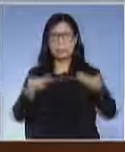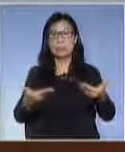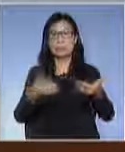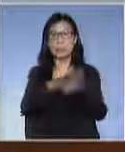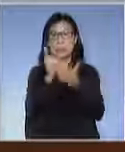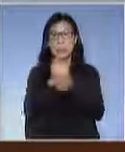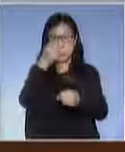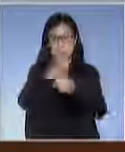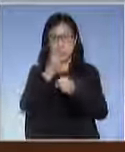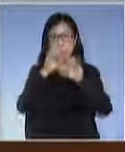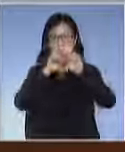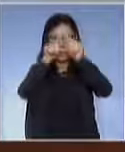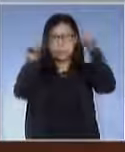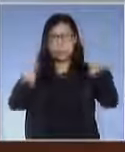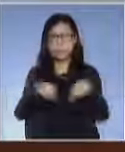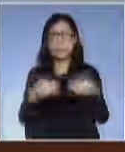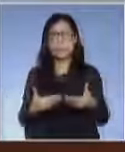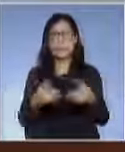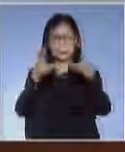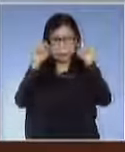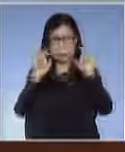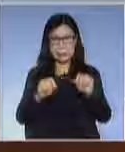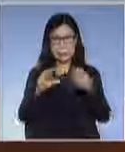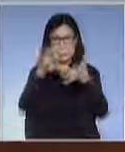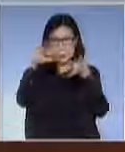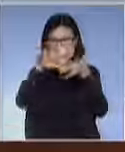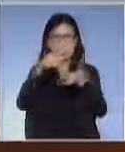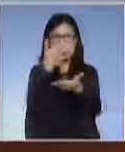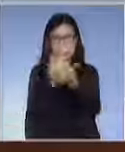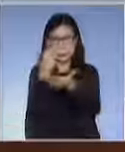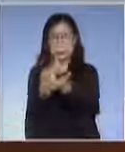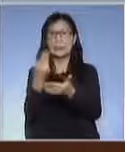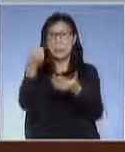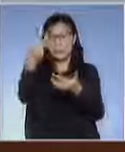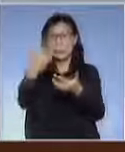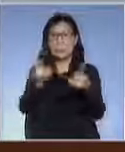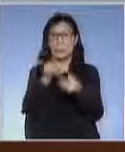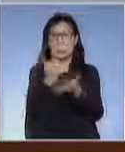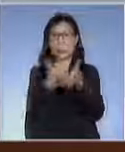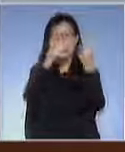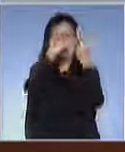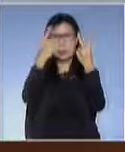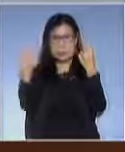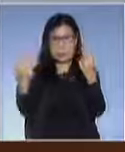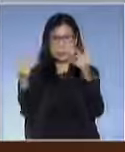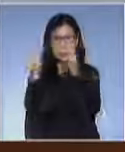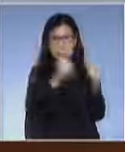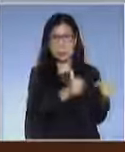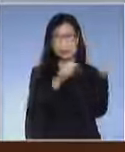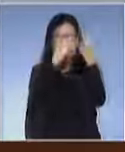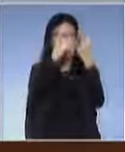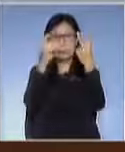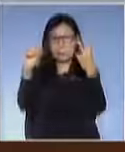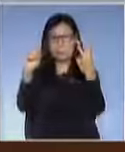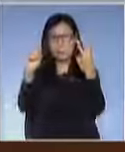工作報告，並簡述幾項重點工作。在2018至2019年